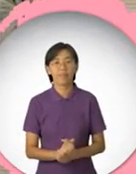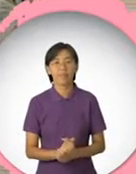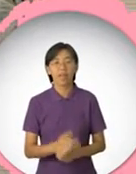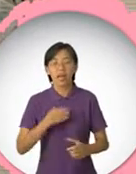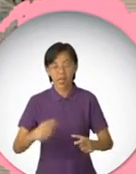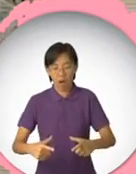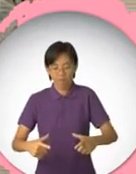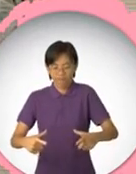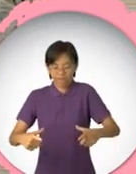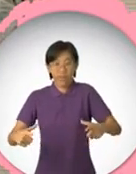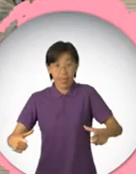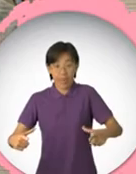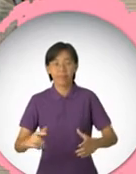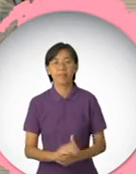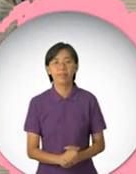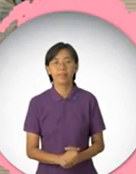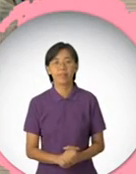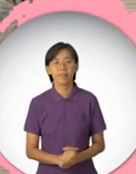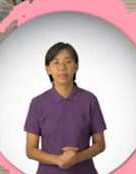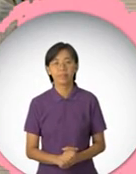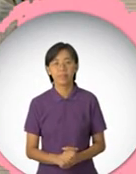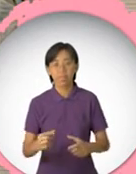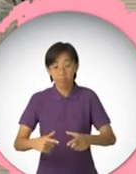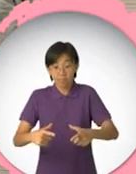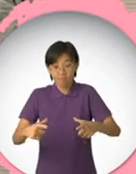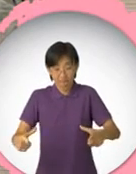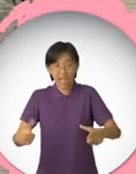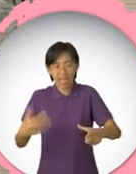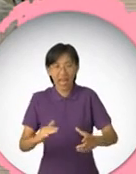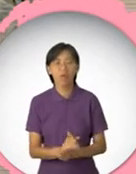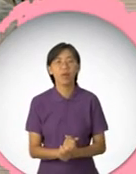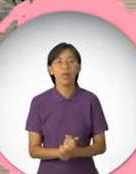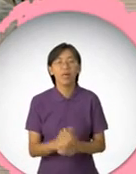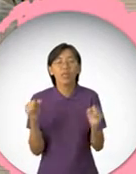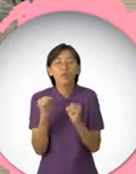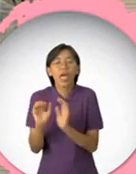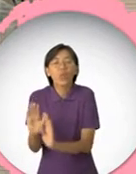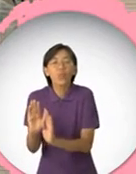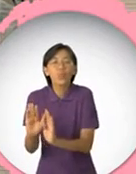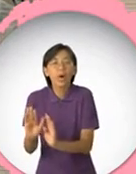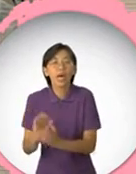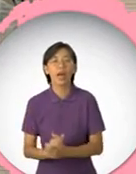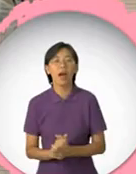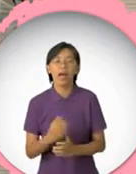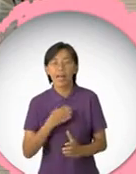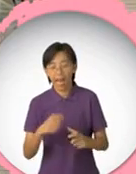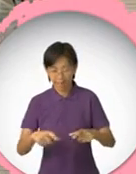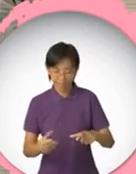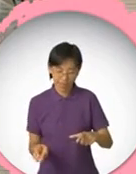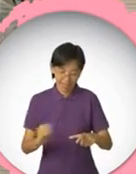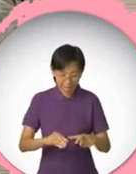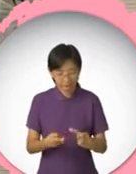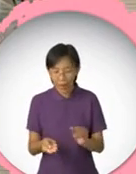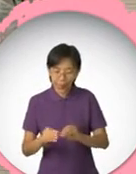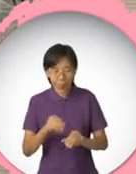ใหญ่นะคะแล้วบางคนก็จะตัดนะคะแล้วก็เอาเข้าตู้เย็นนะคะแล้วจะทำจะห่อไส้อะไรอย่างเงี้ยค่อยเก็บ